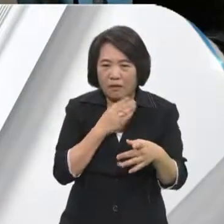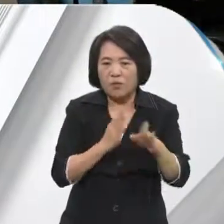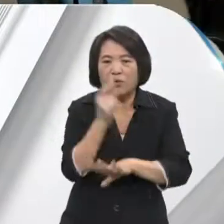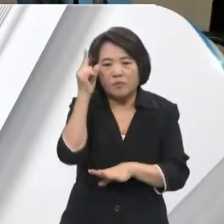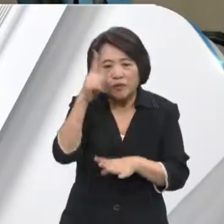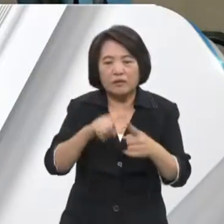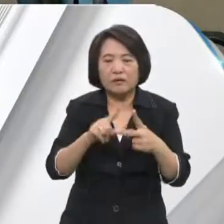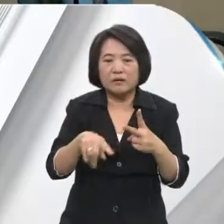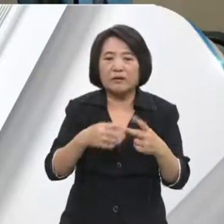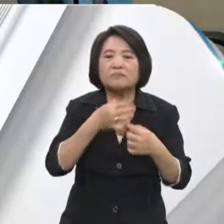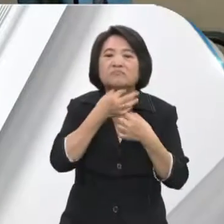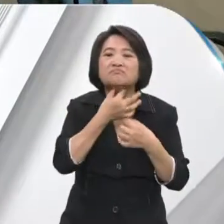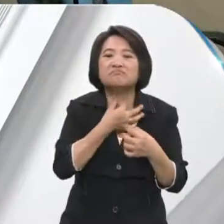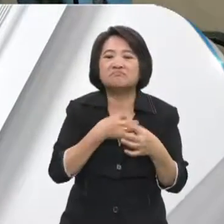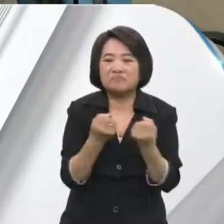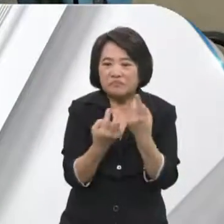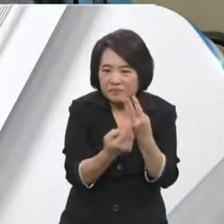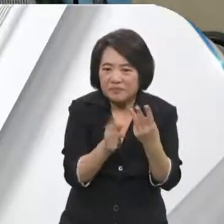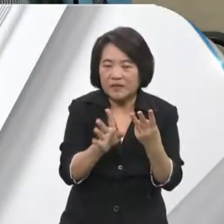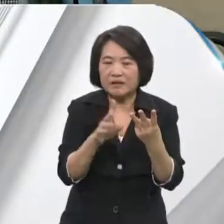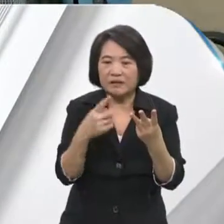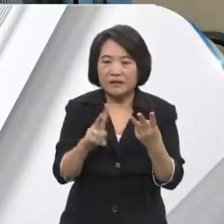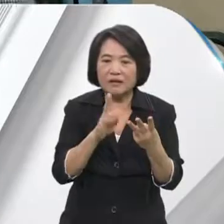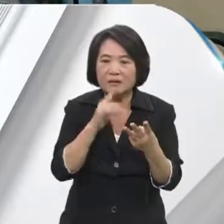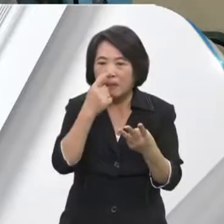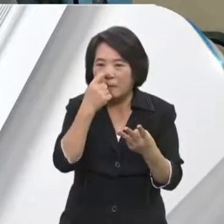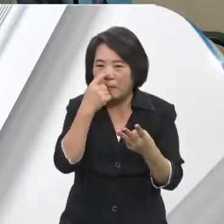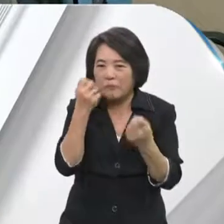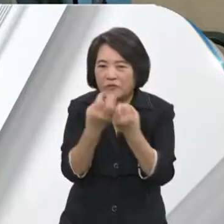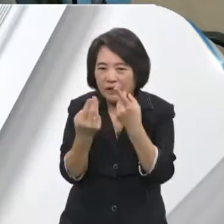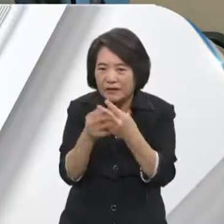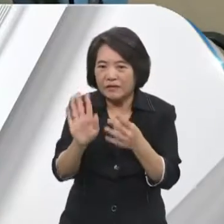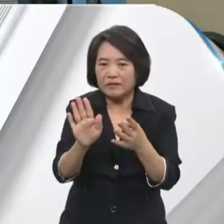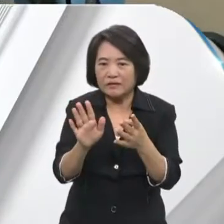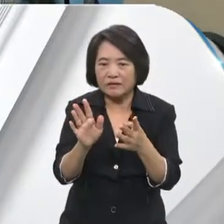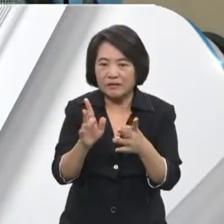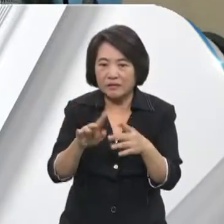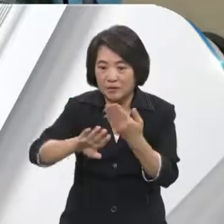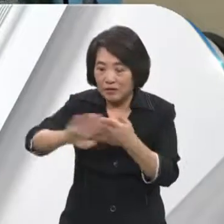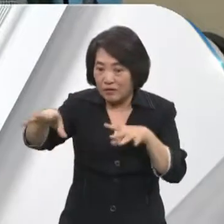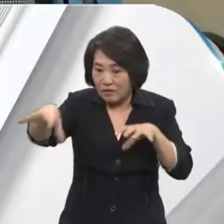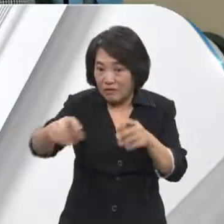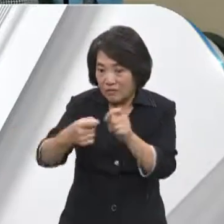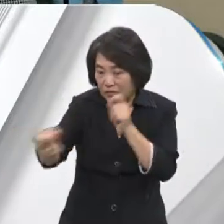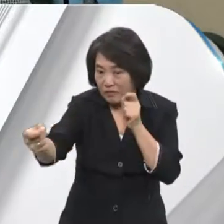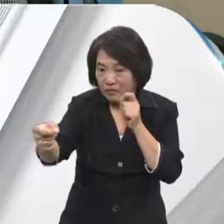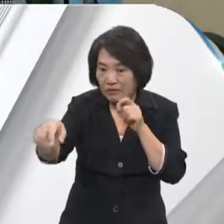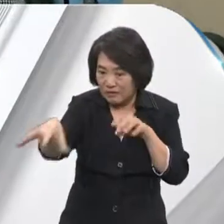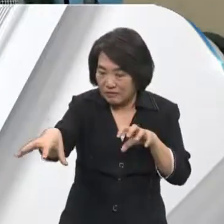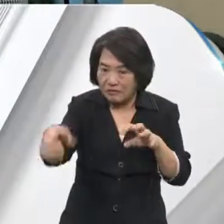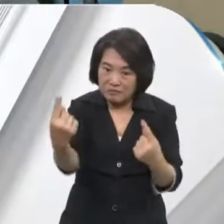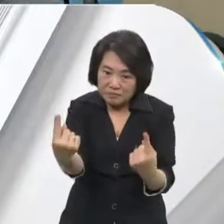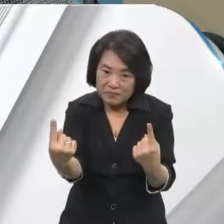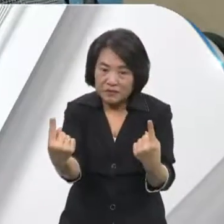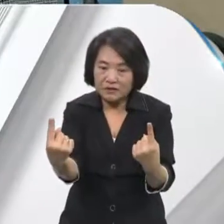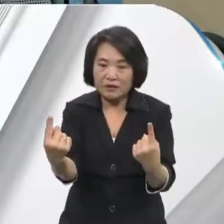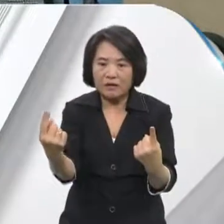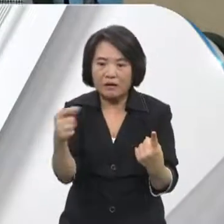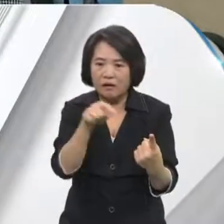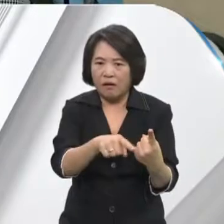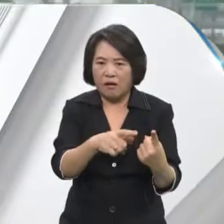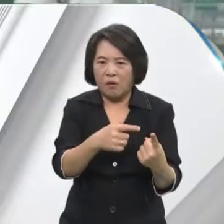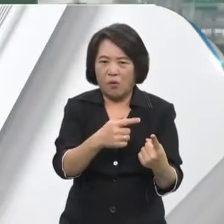有支气管炎和过敏性鼻炎，都明显比距离六轻九公里之外的儿